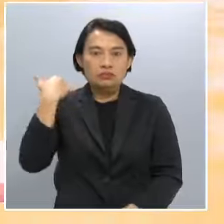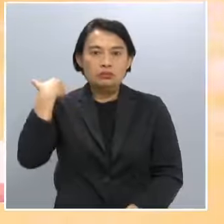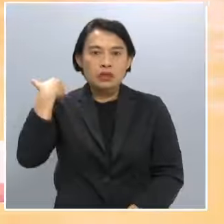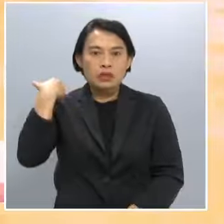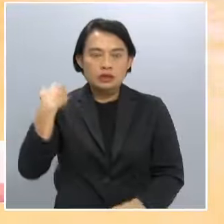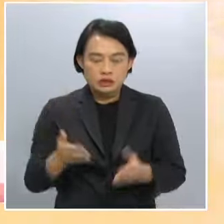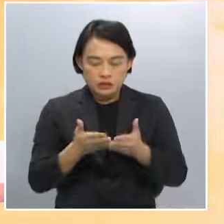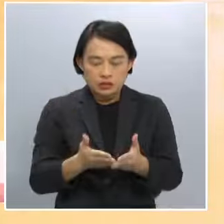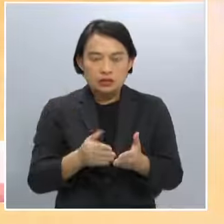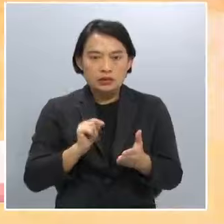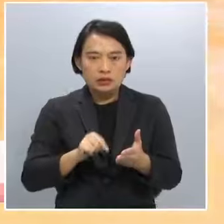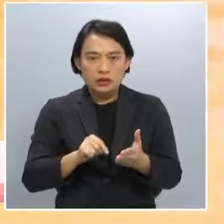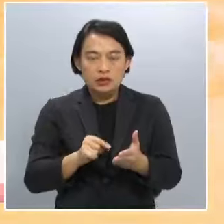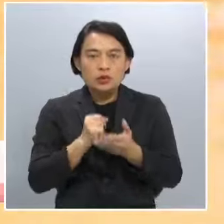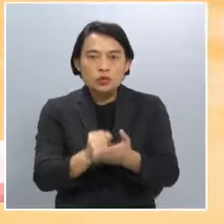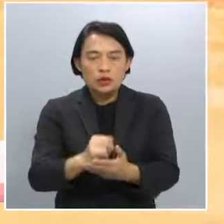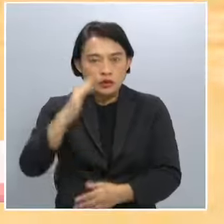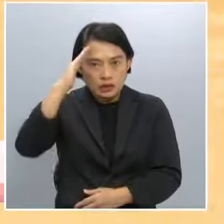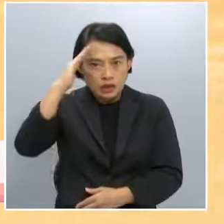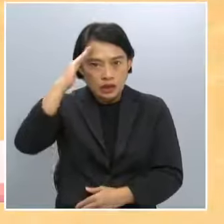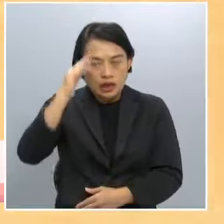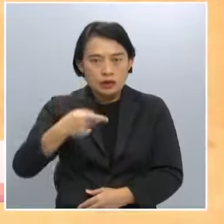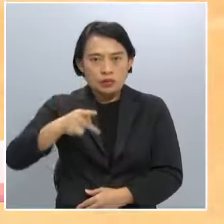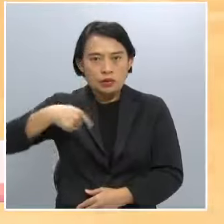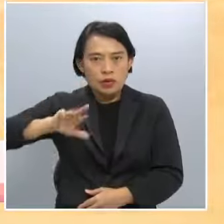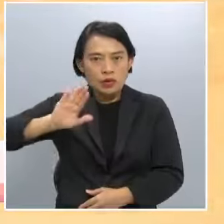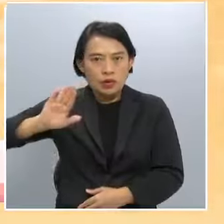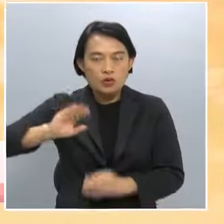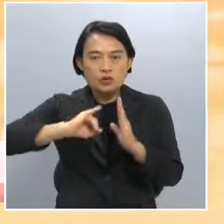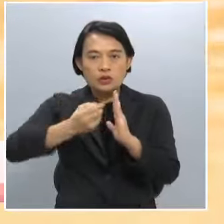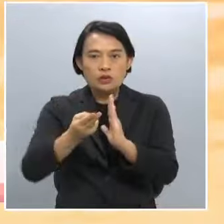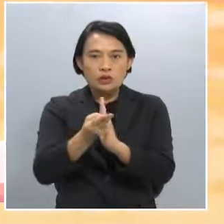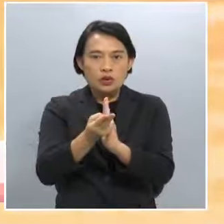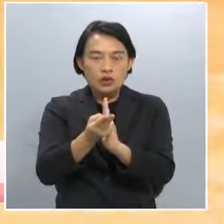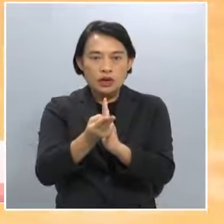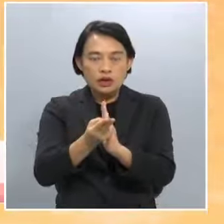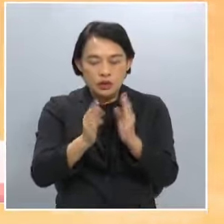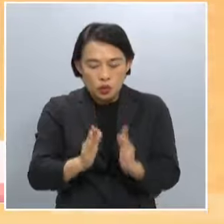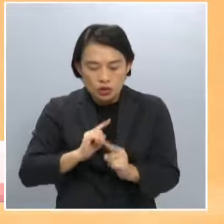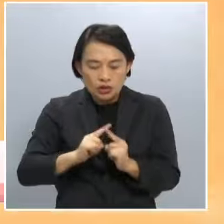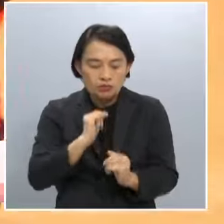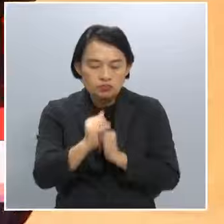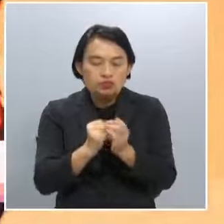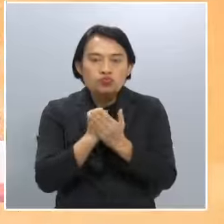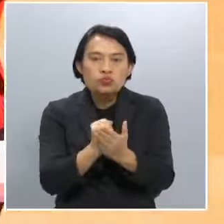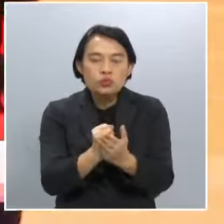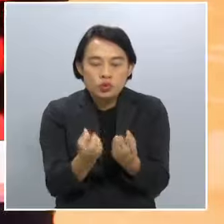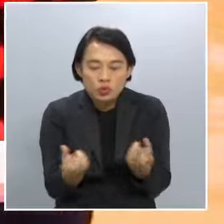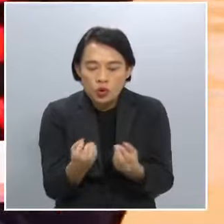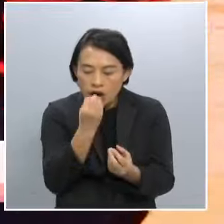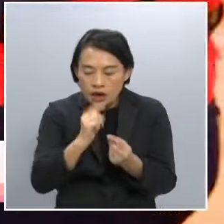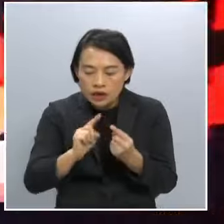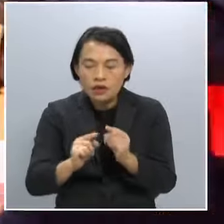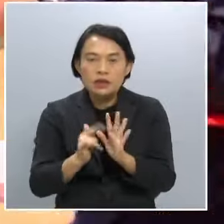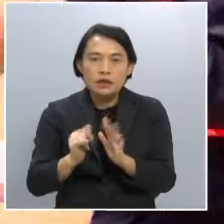ท้องแบนนะครับแล้วก็ทั้งทหารทั้งปภ.จังหวัดนะครับต้องระดมกันในการลำเลียงเสบียงอาหารแล้วก็เวชภัณ